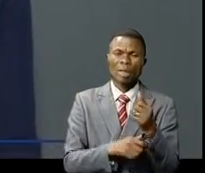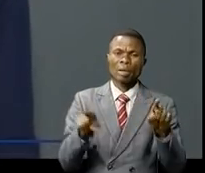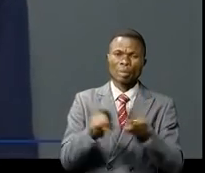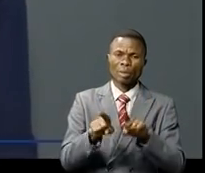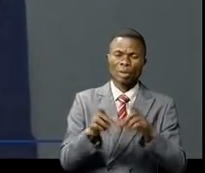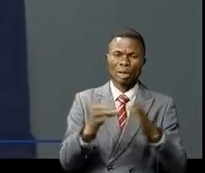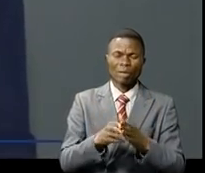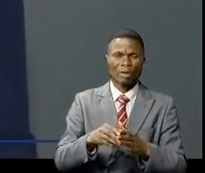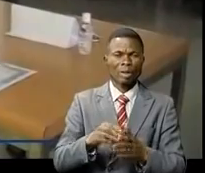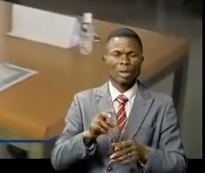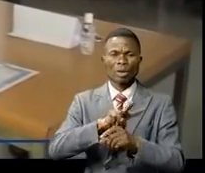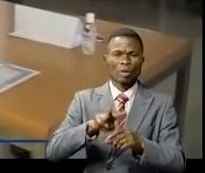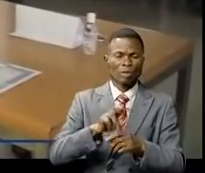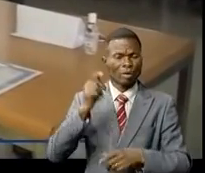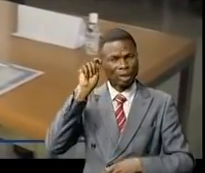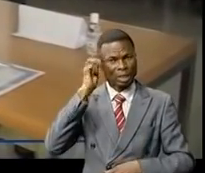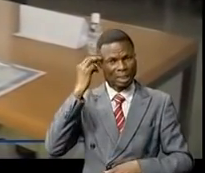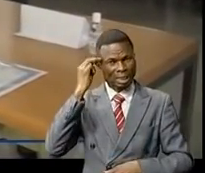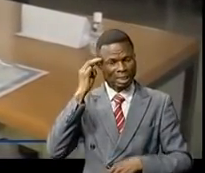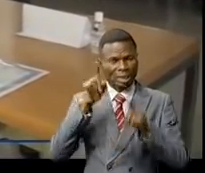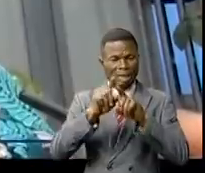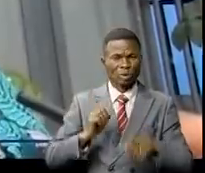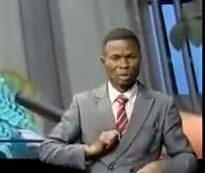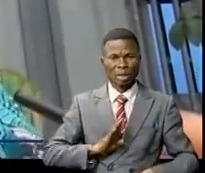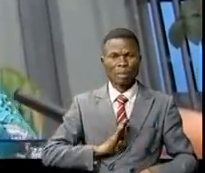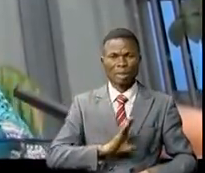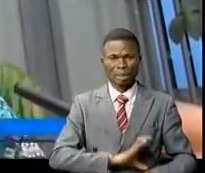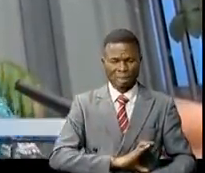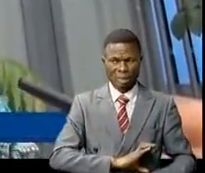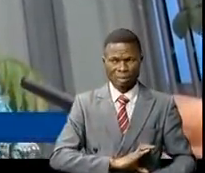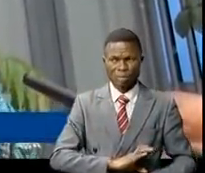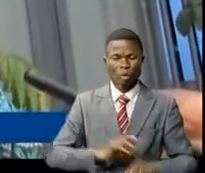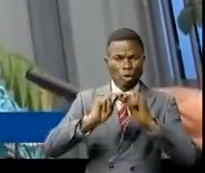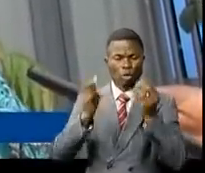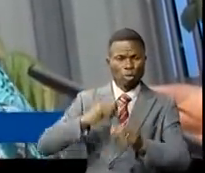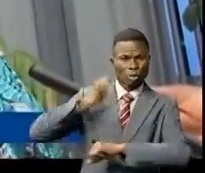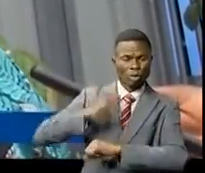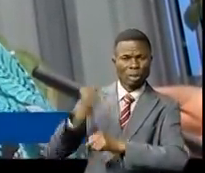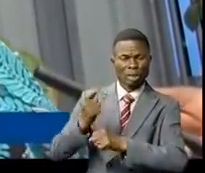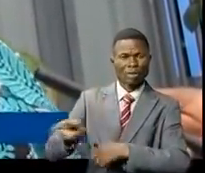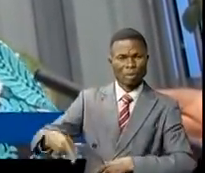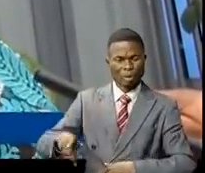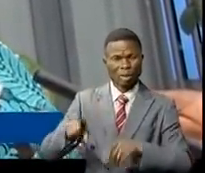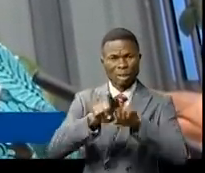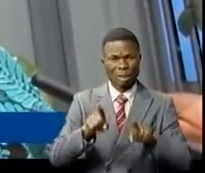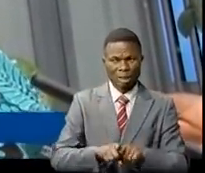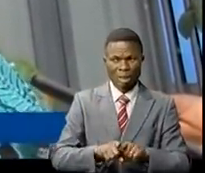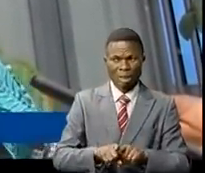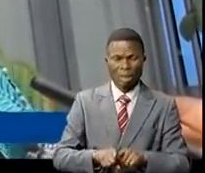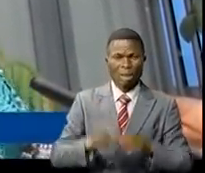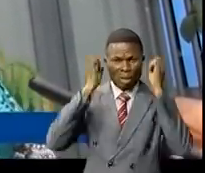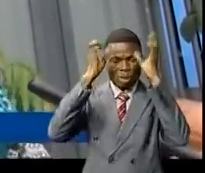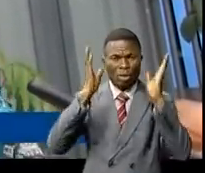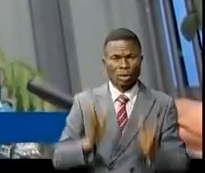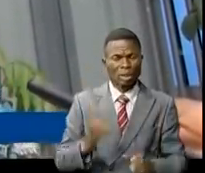le vih et la tuberculose dont il ya tout un réseau des parajuristes et qui fonctionne en province mais aussi les pairs éducateurs qui